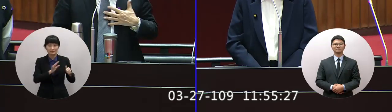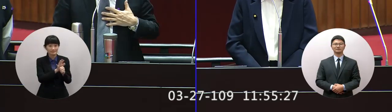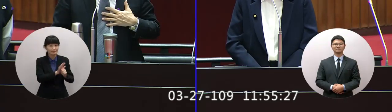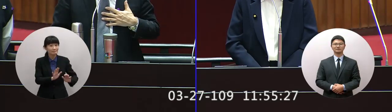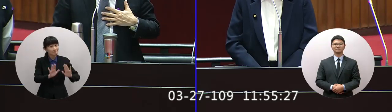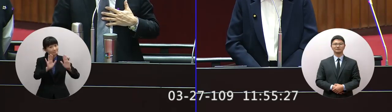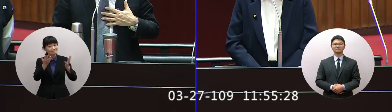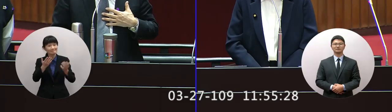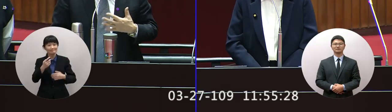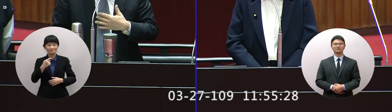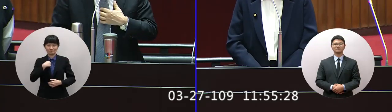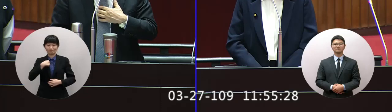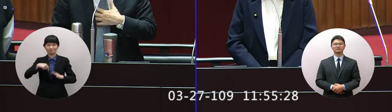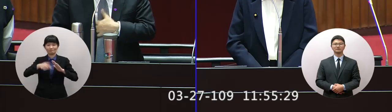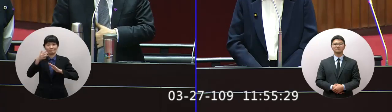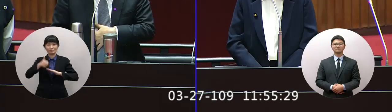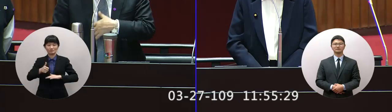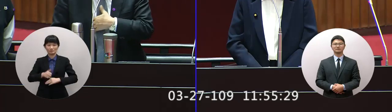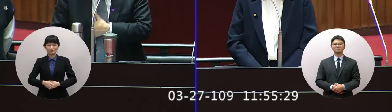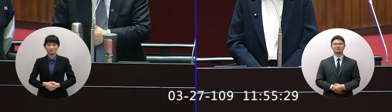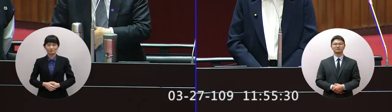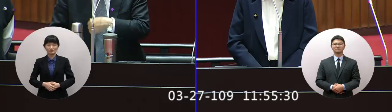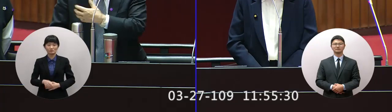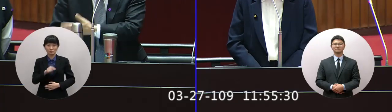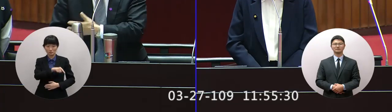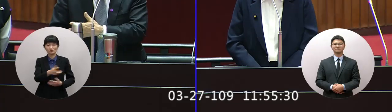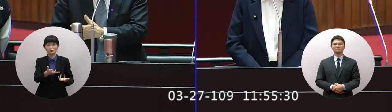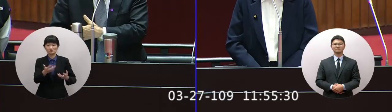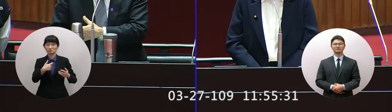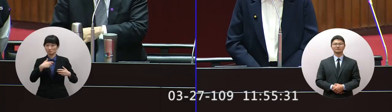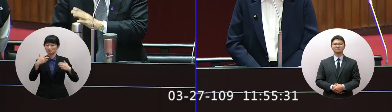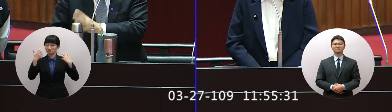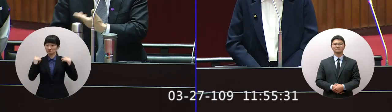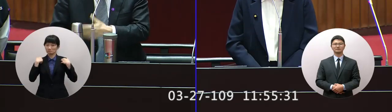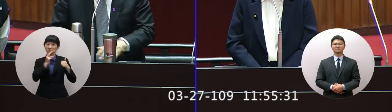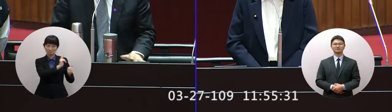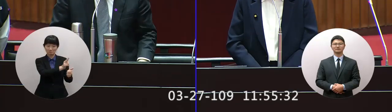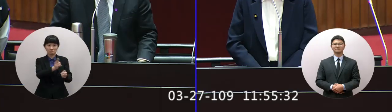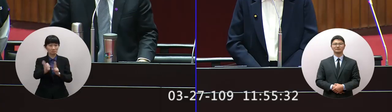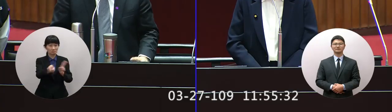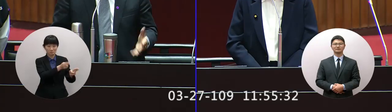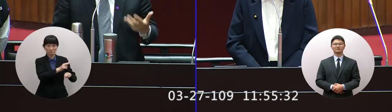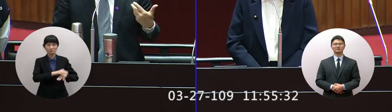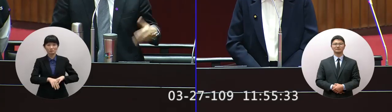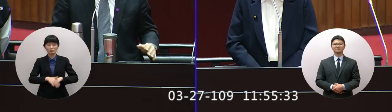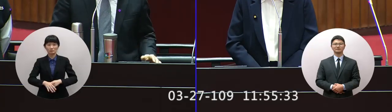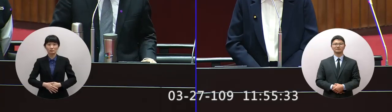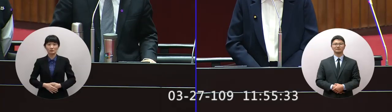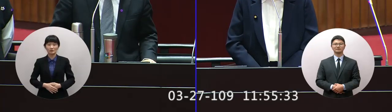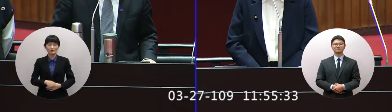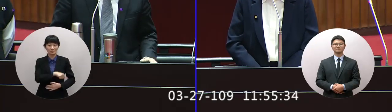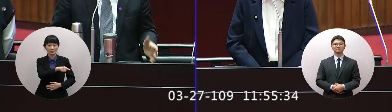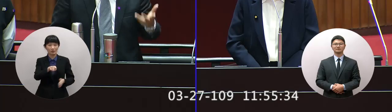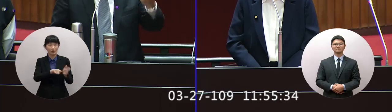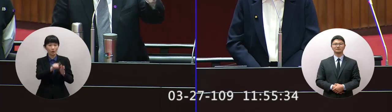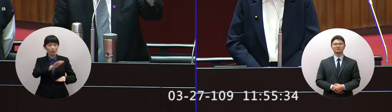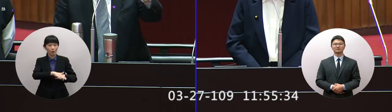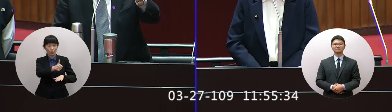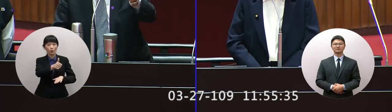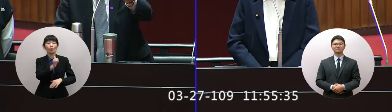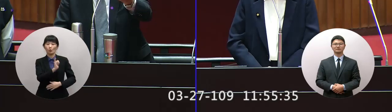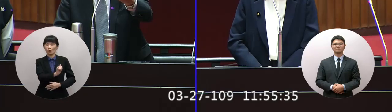好？作为院长，我要扛这个责任来交代他们。那他们我相信都很专业，